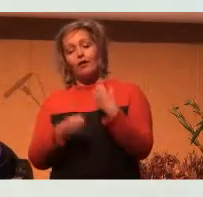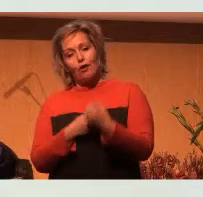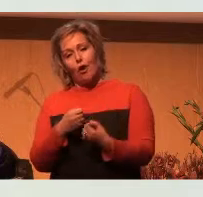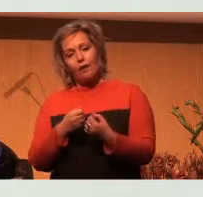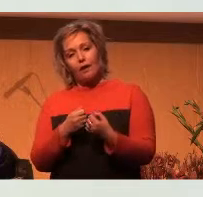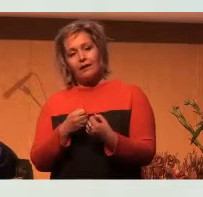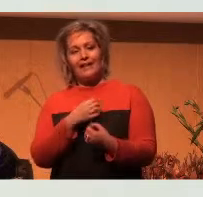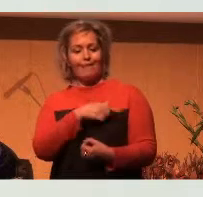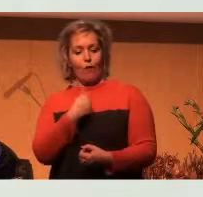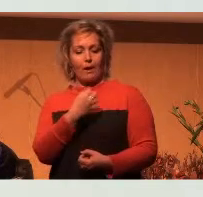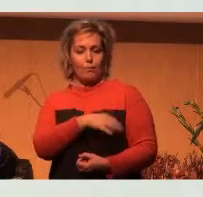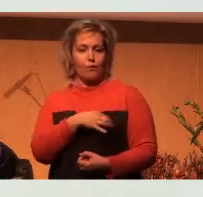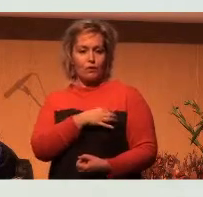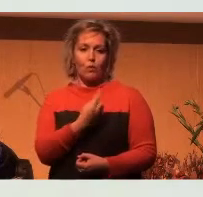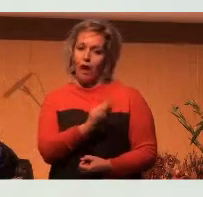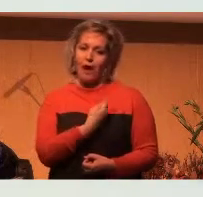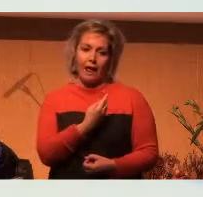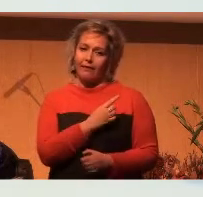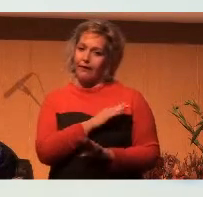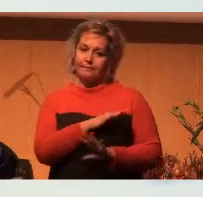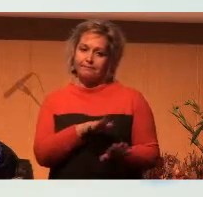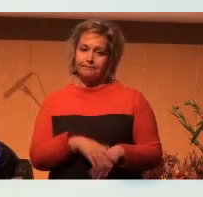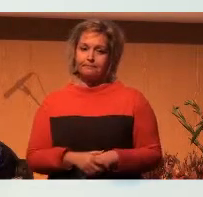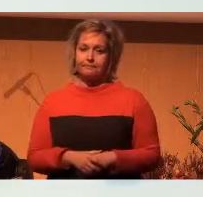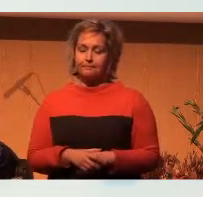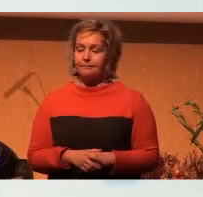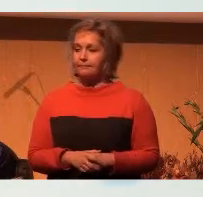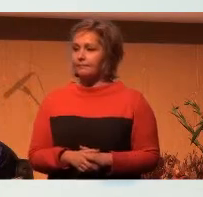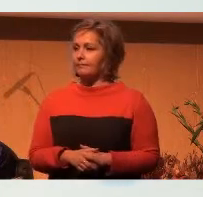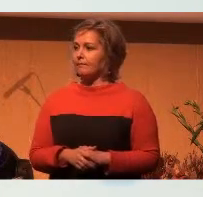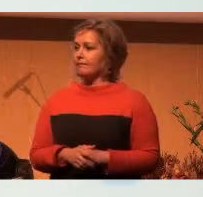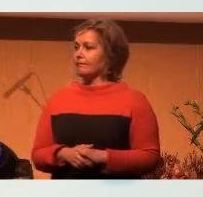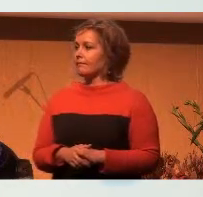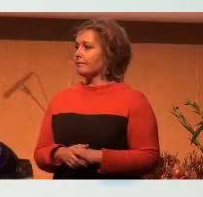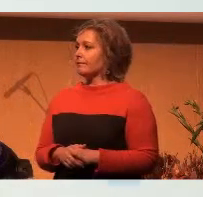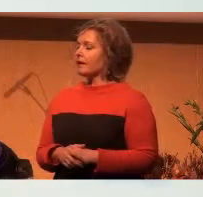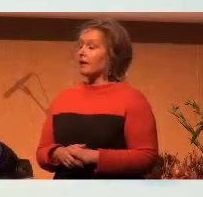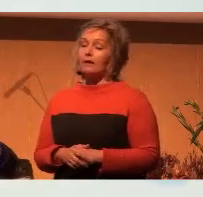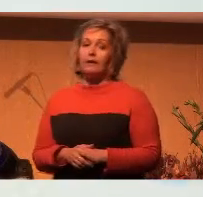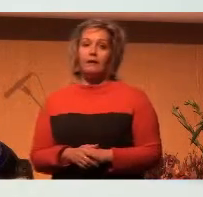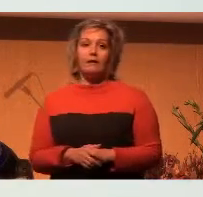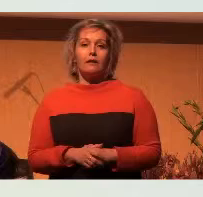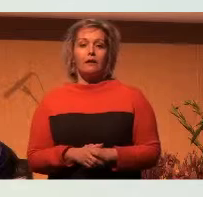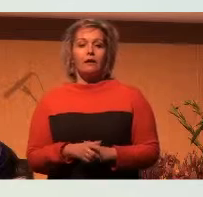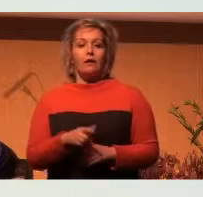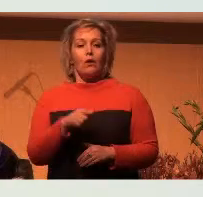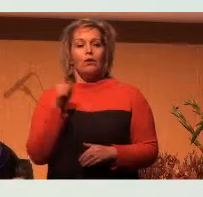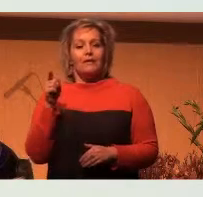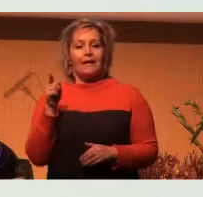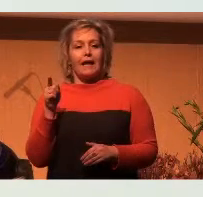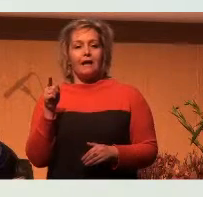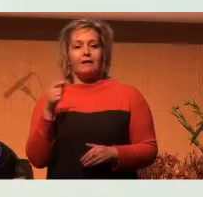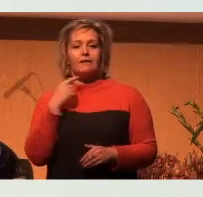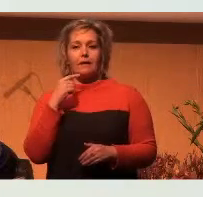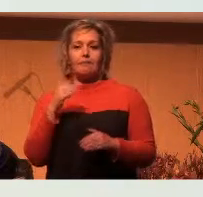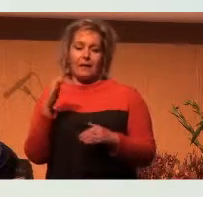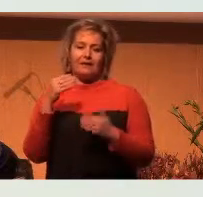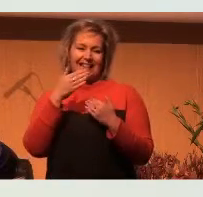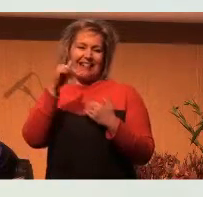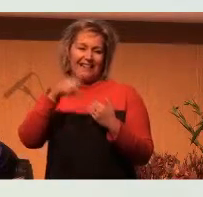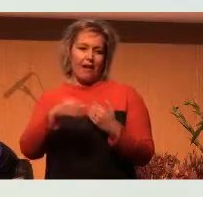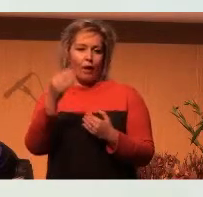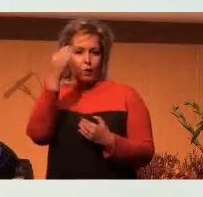i profesjonene alene. Så kommer vi til å høre litt mer senere i dag